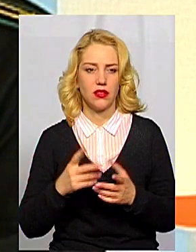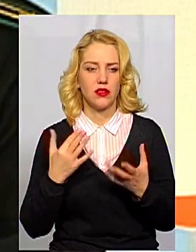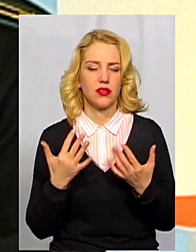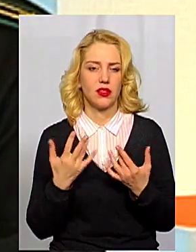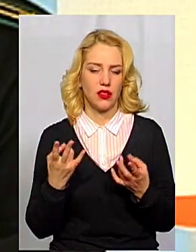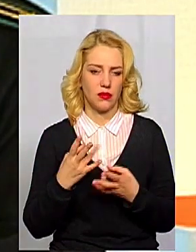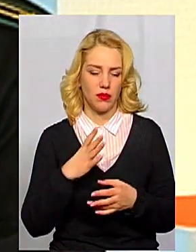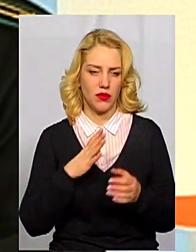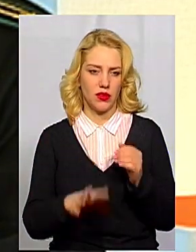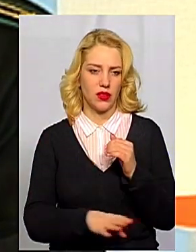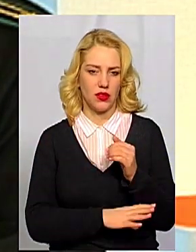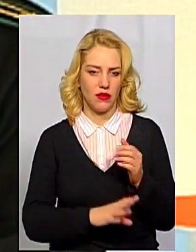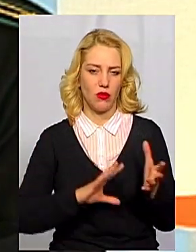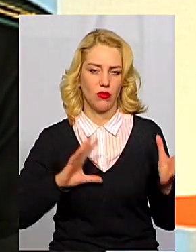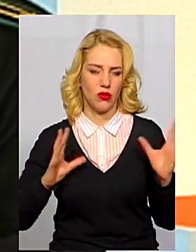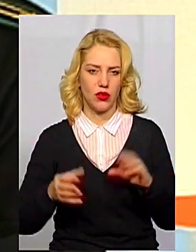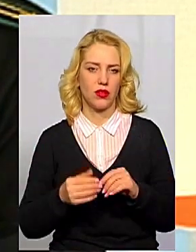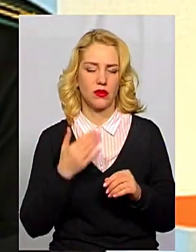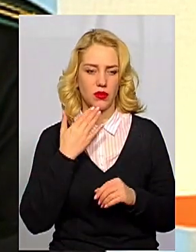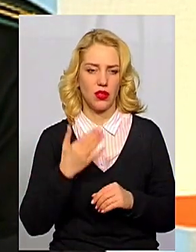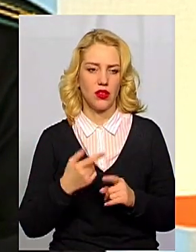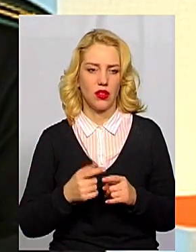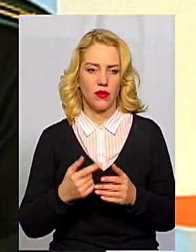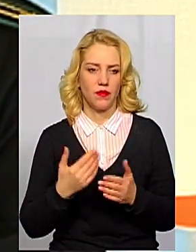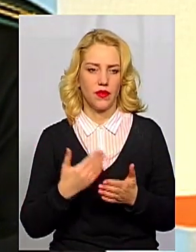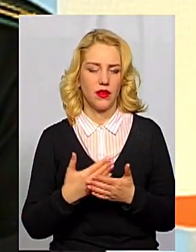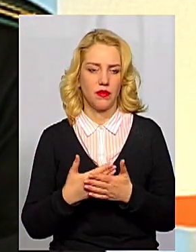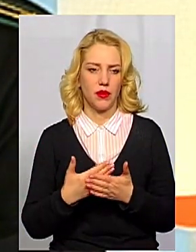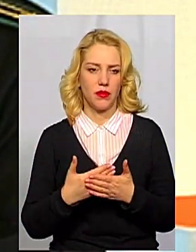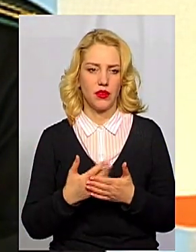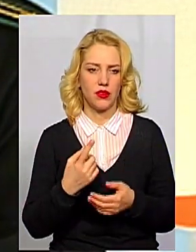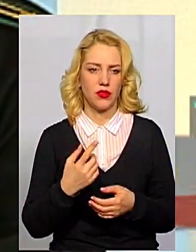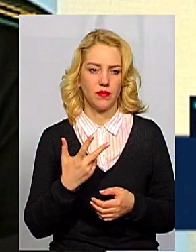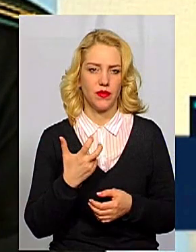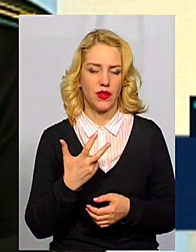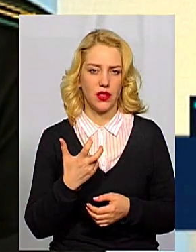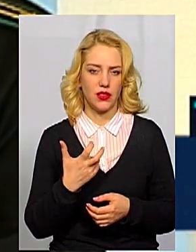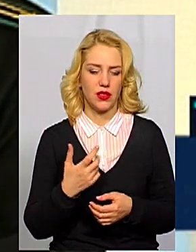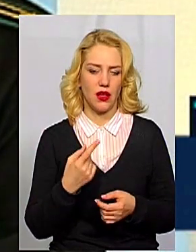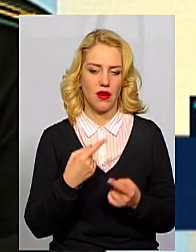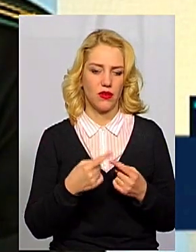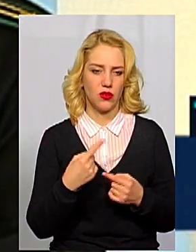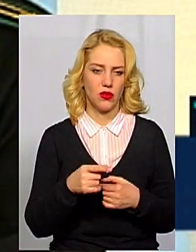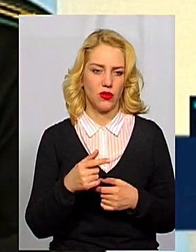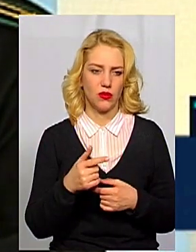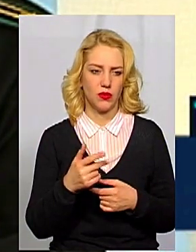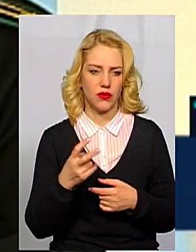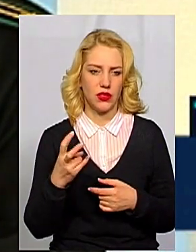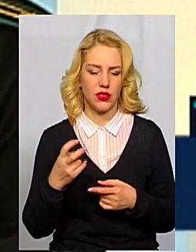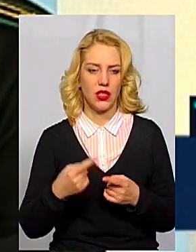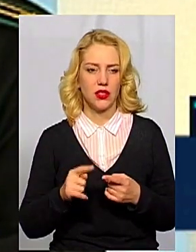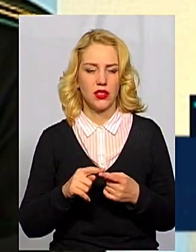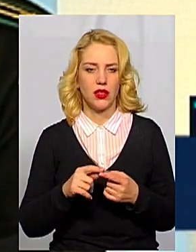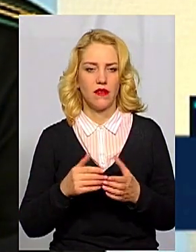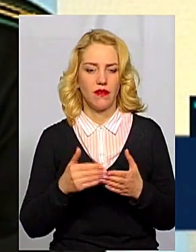яку кількість йдеться? Це в одному випадку десь біля 300, в іншому 200 з лишнім дерев. Тобто тут залежить